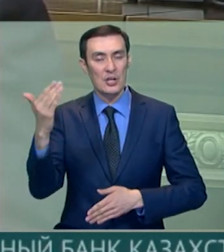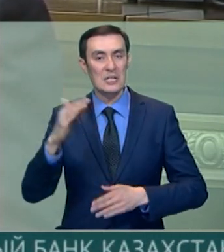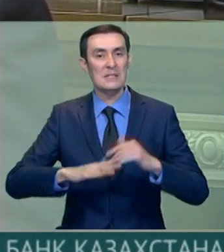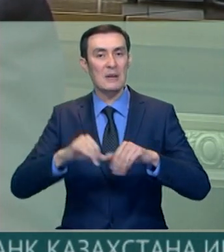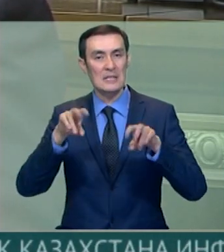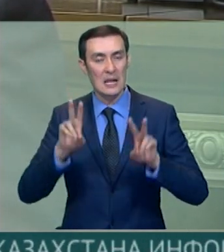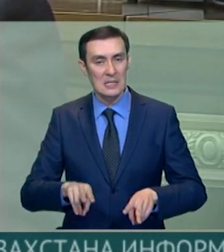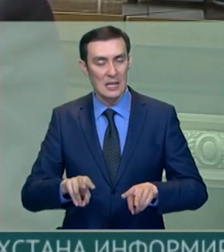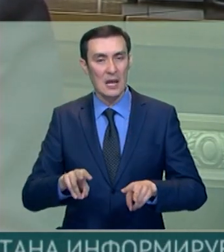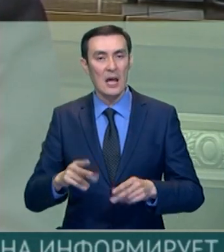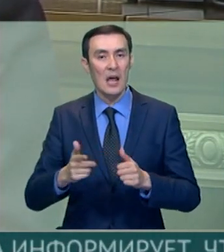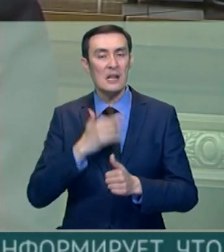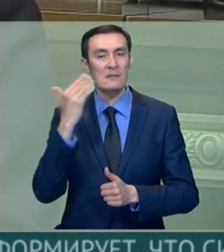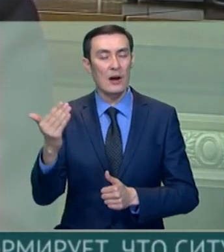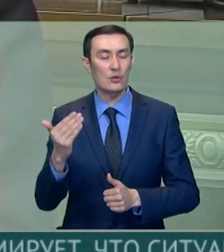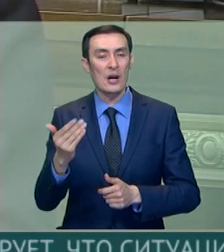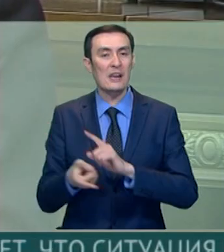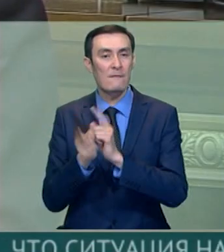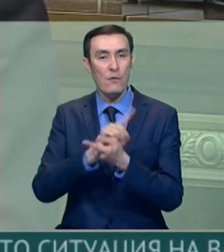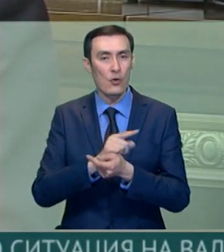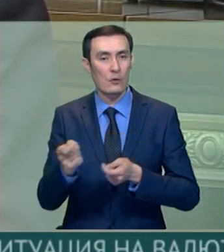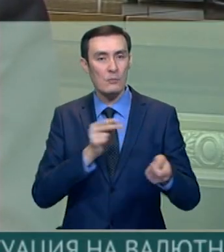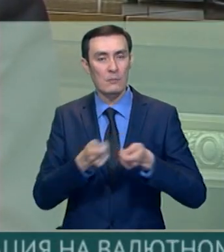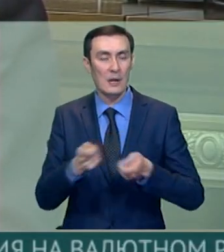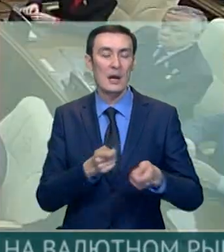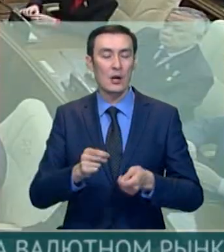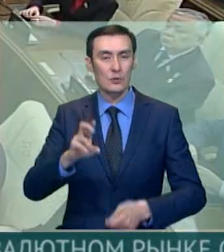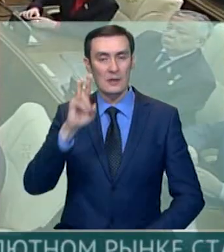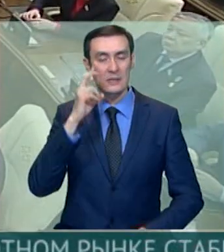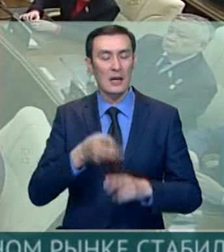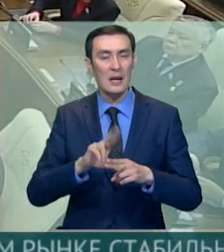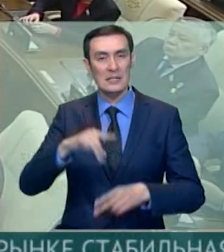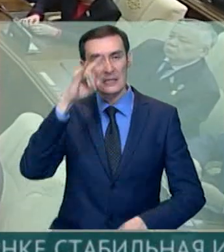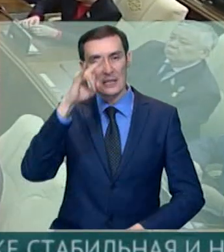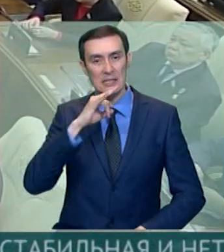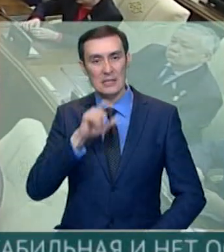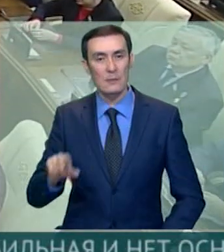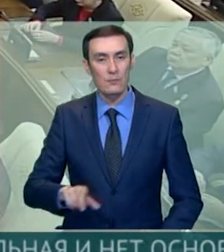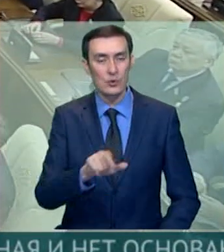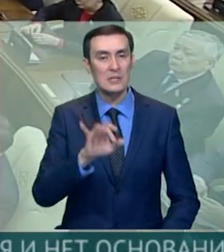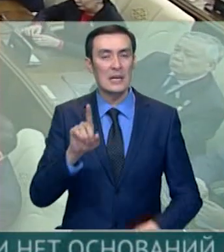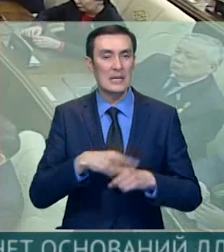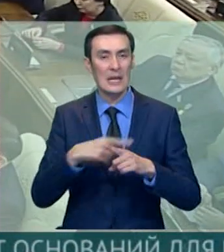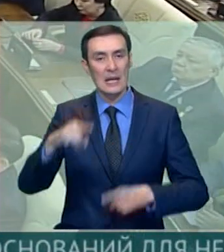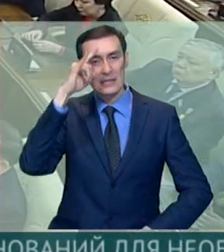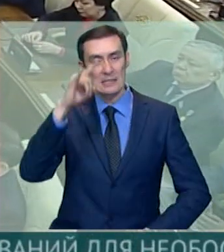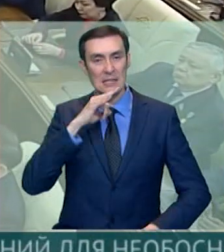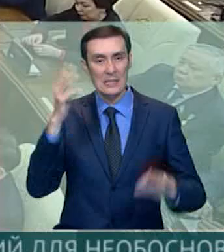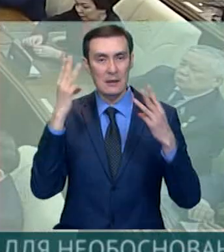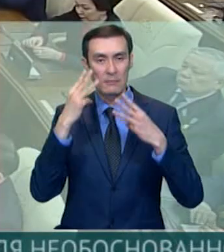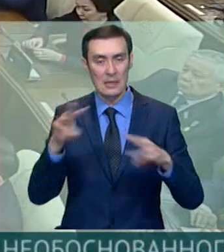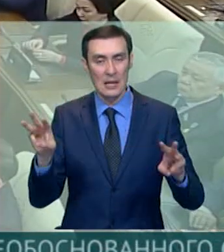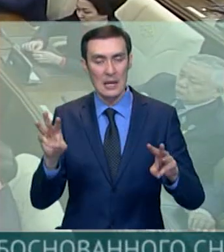эксперты называют реформы Елбасы как казахстанский путь или казахстанская модель.